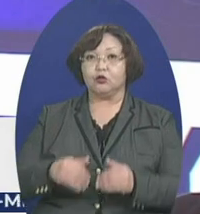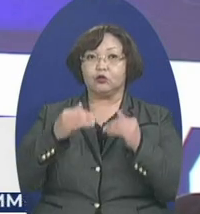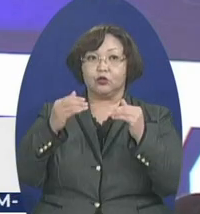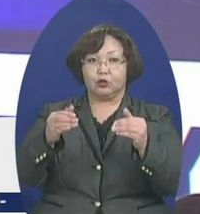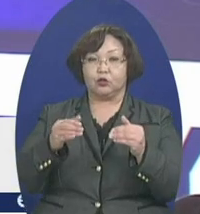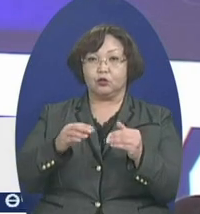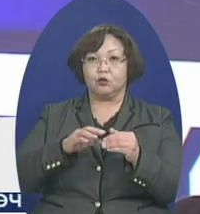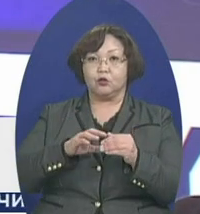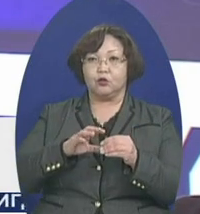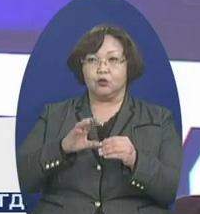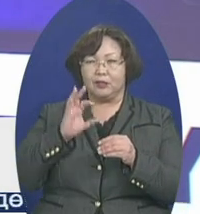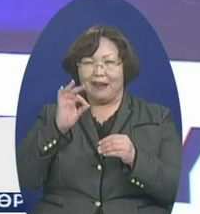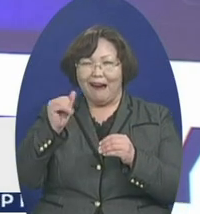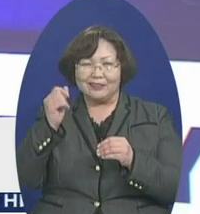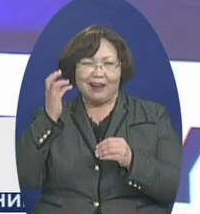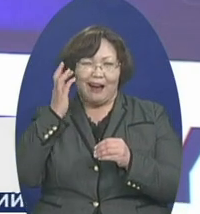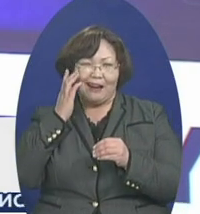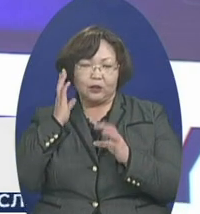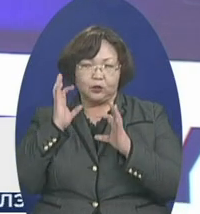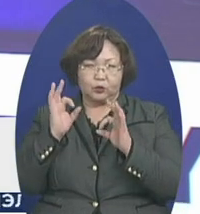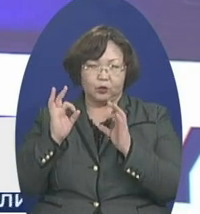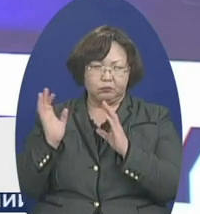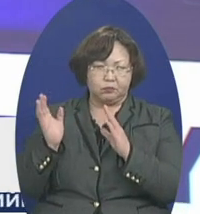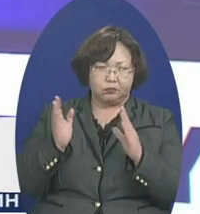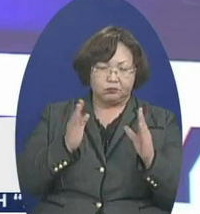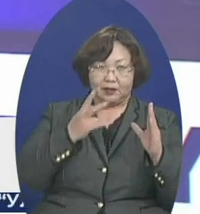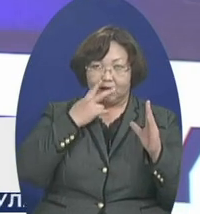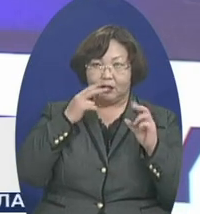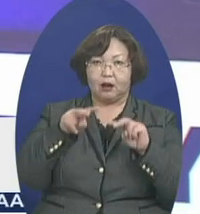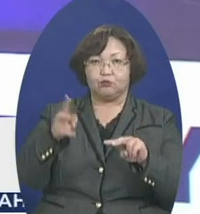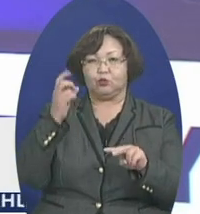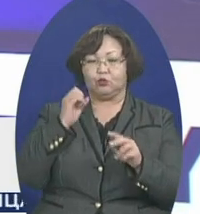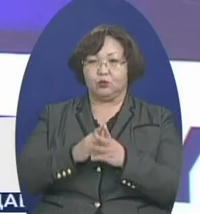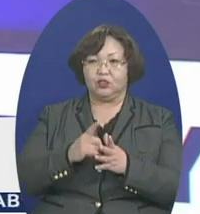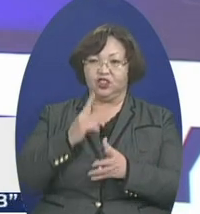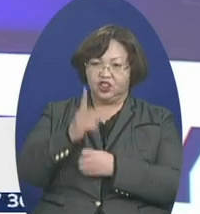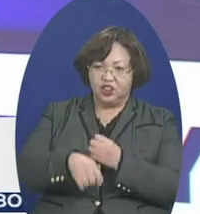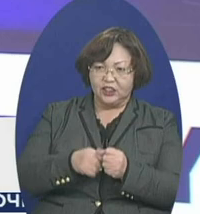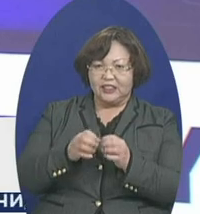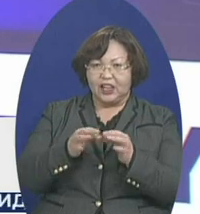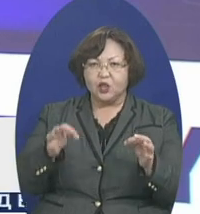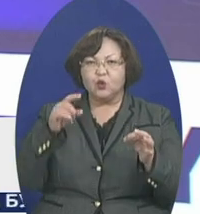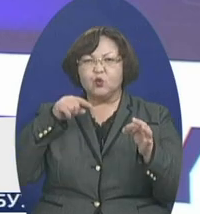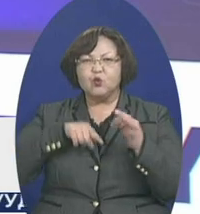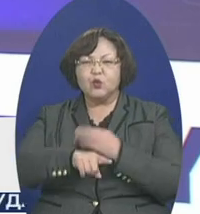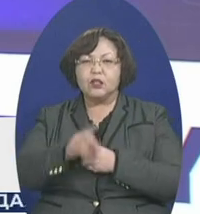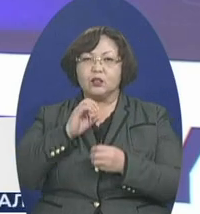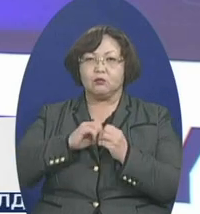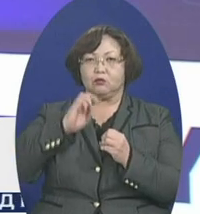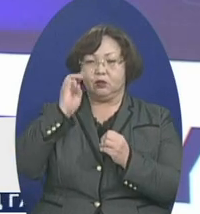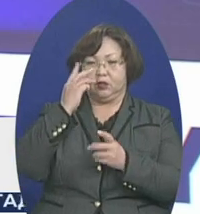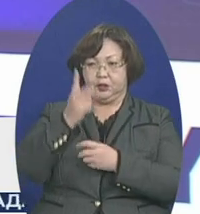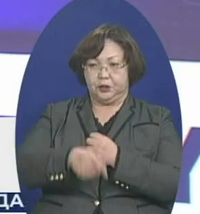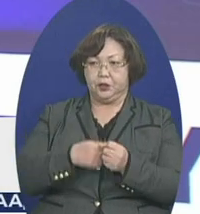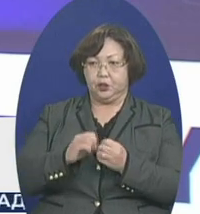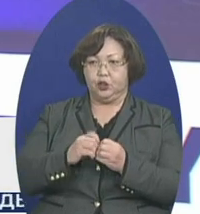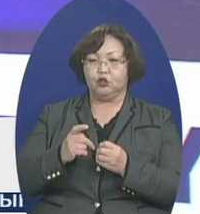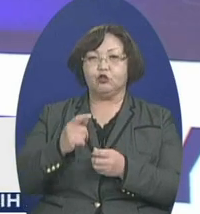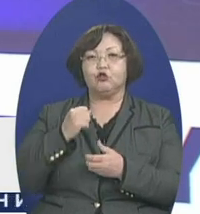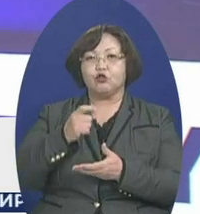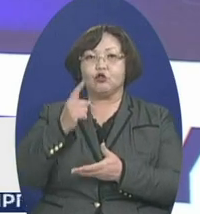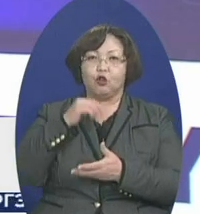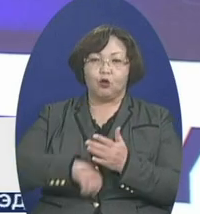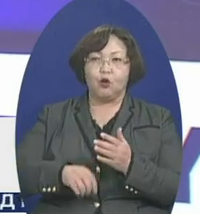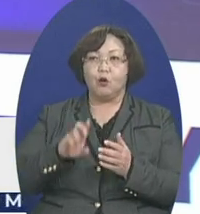гэдэг нь бол өөрөө төлийн чухал зүйл. Тухайн сум тухайн жилдээ юу хийх үү гэдгийг хүртэл ингэж бүр нарийн тодорхой. Тэр нэг жил хийгдэх хөрөнгө оруулалтууд нь тэр бүс